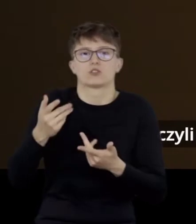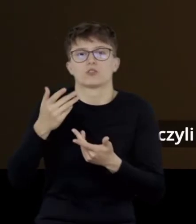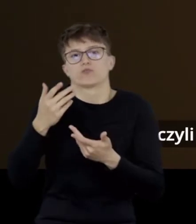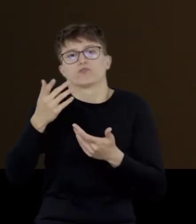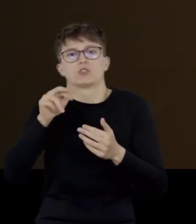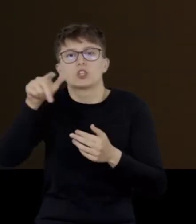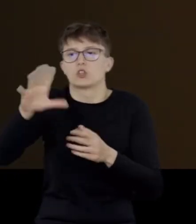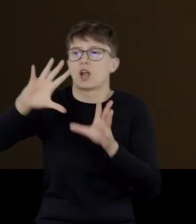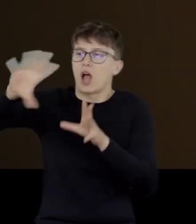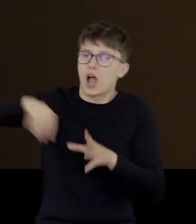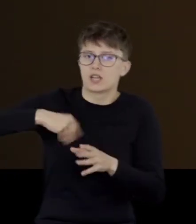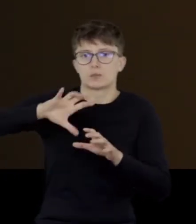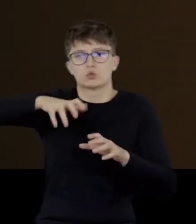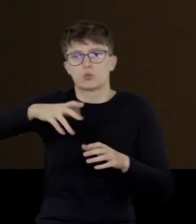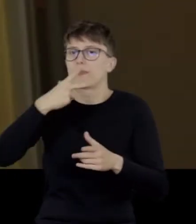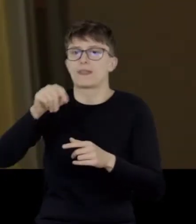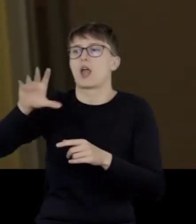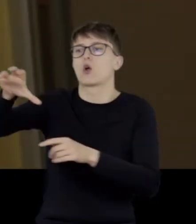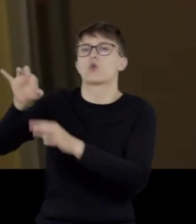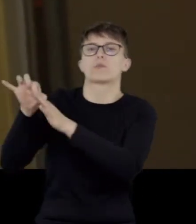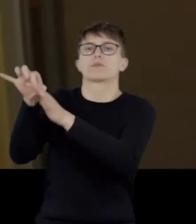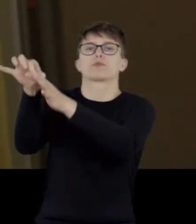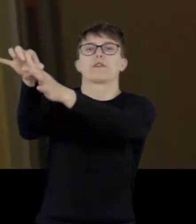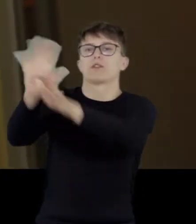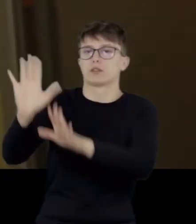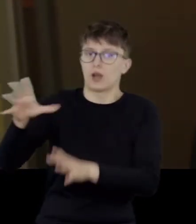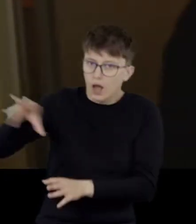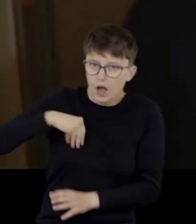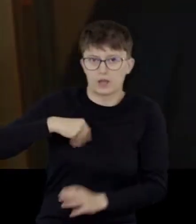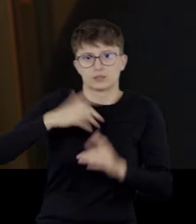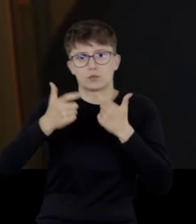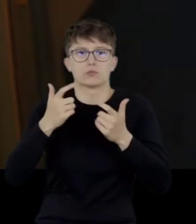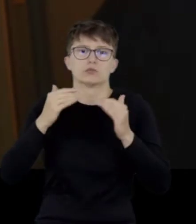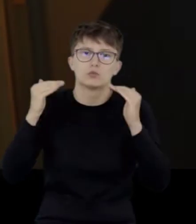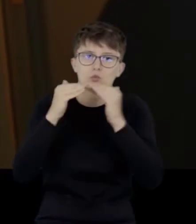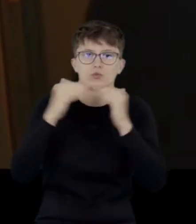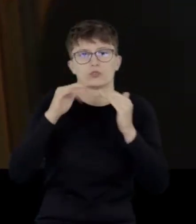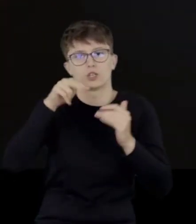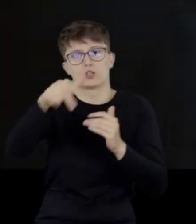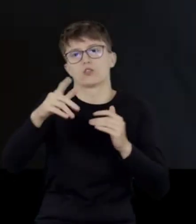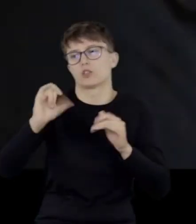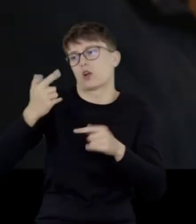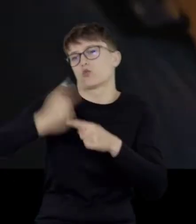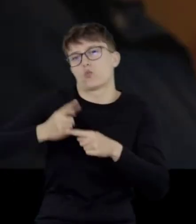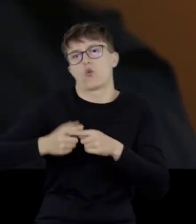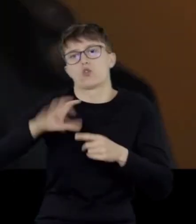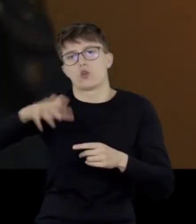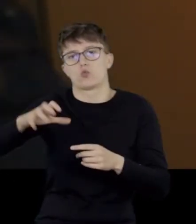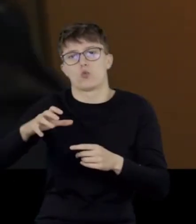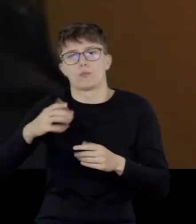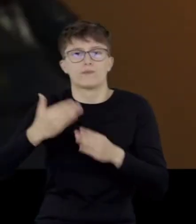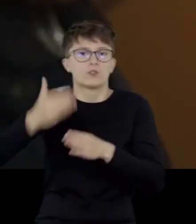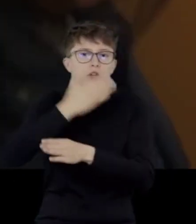można powiedzieć. Czyli iść raczej z grupą, a nie przewodzić grupie, tylko iść jako równoprawny członek